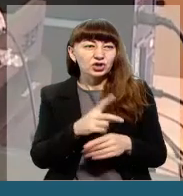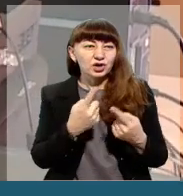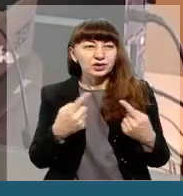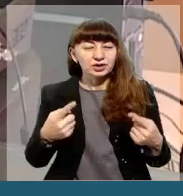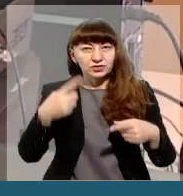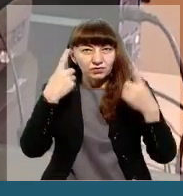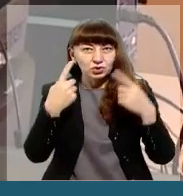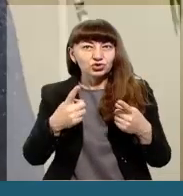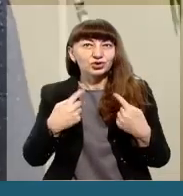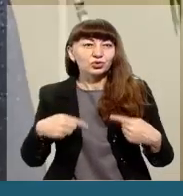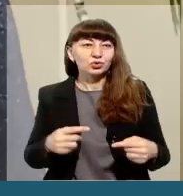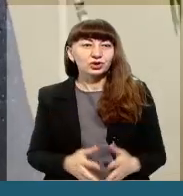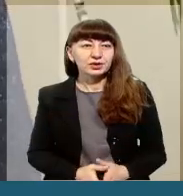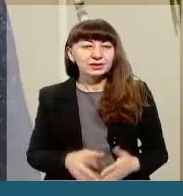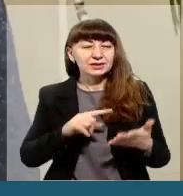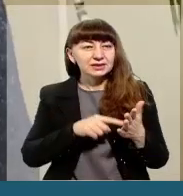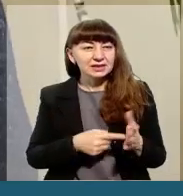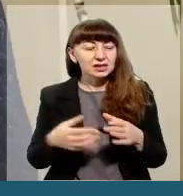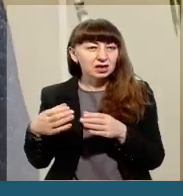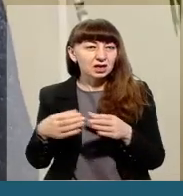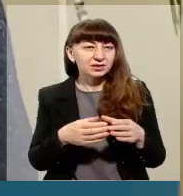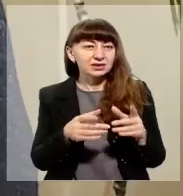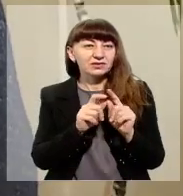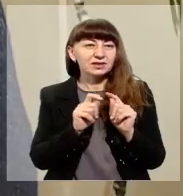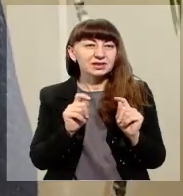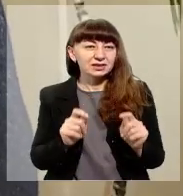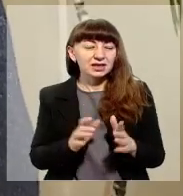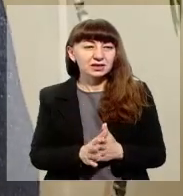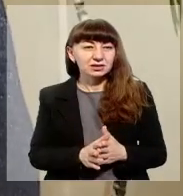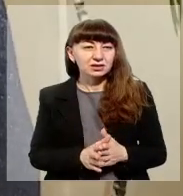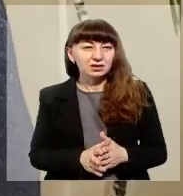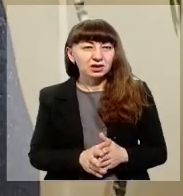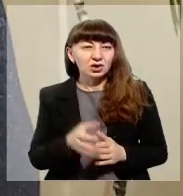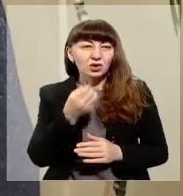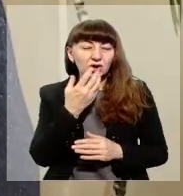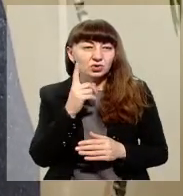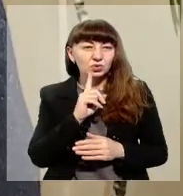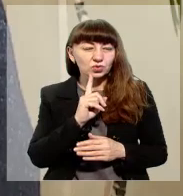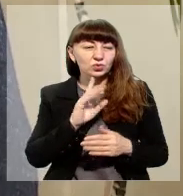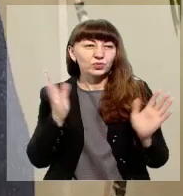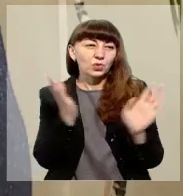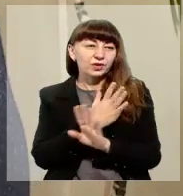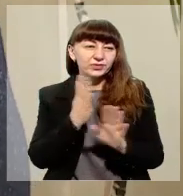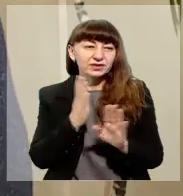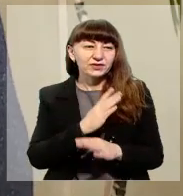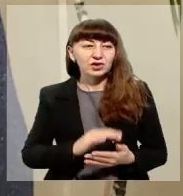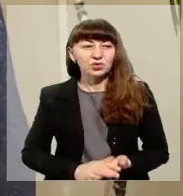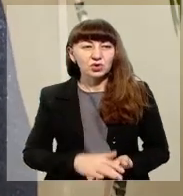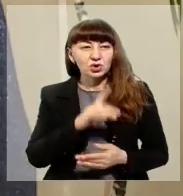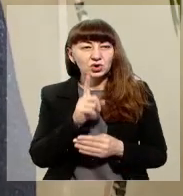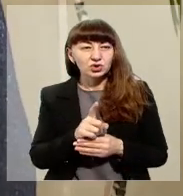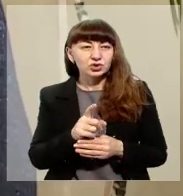различные творческие кружки. Наша цель коллектива – создать хорошую, уютную атмосферу,